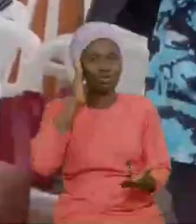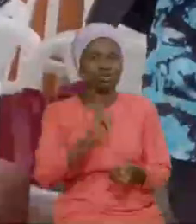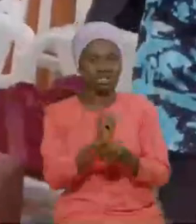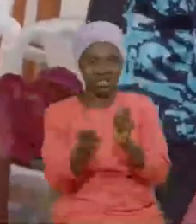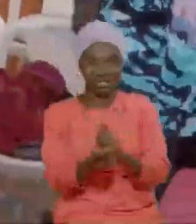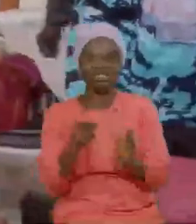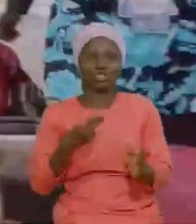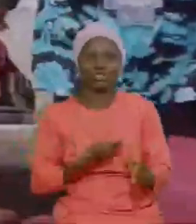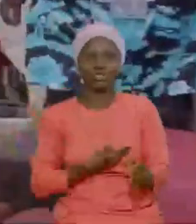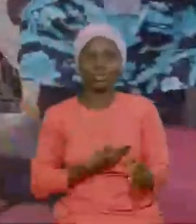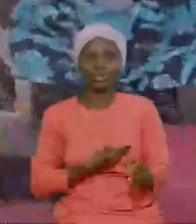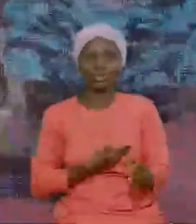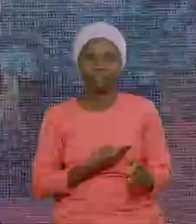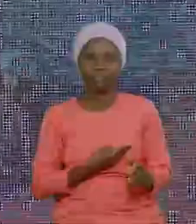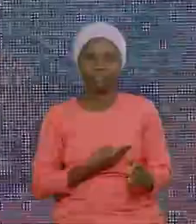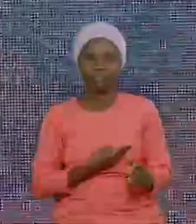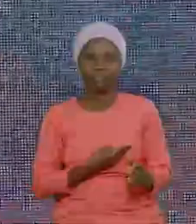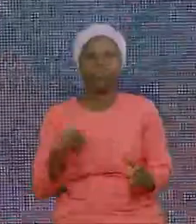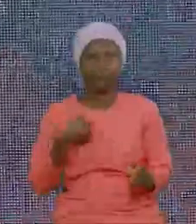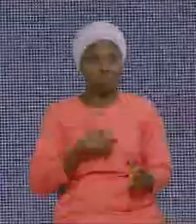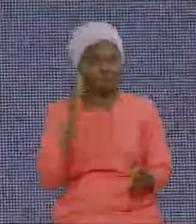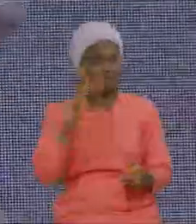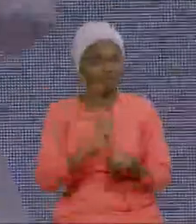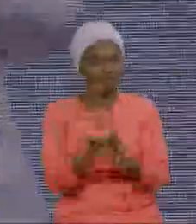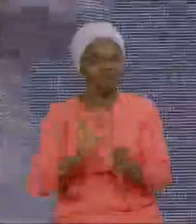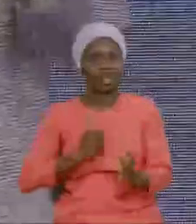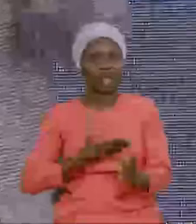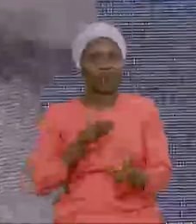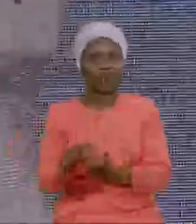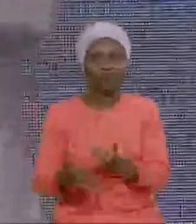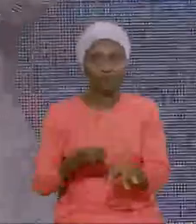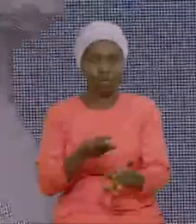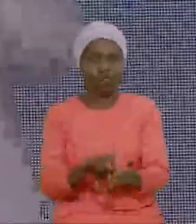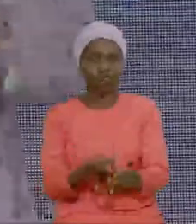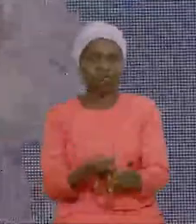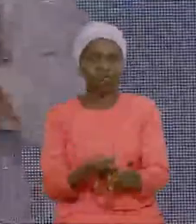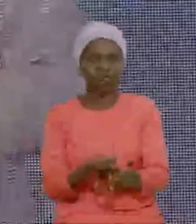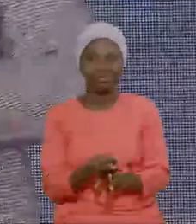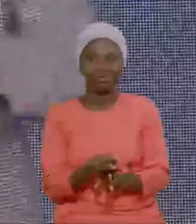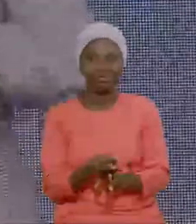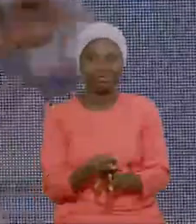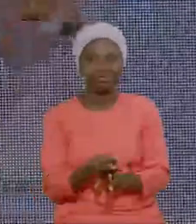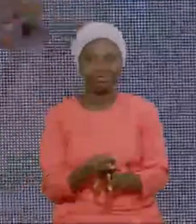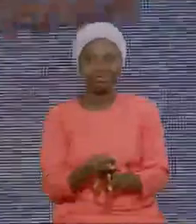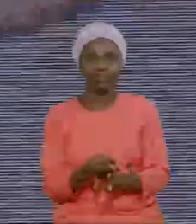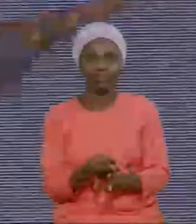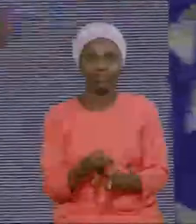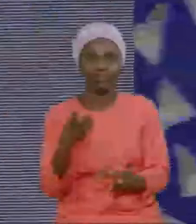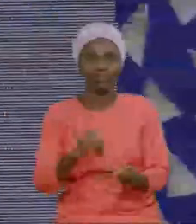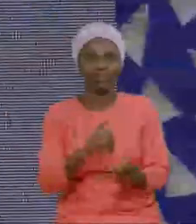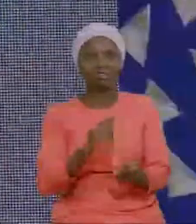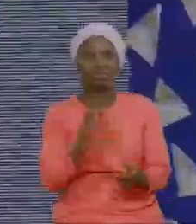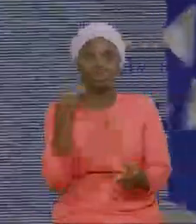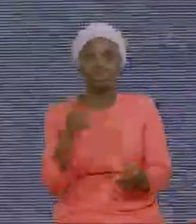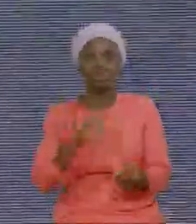nous transformer. We will change our world. Nous allons transformer notre Don't monde. Look for the change of Cameroon in any